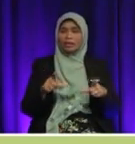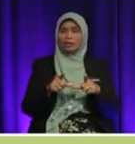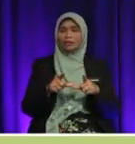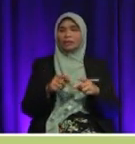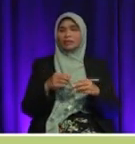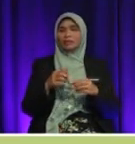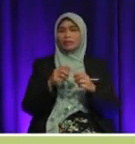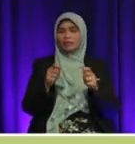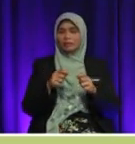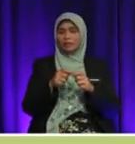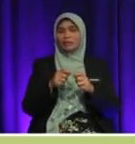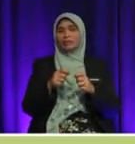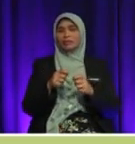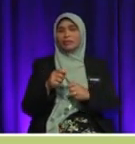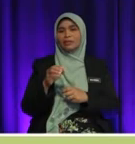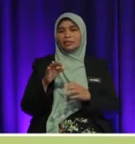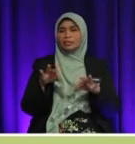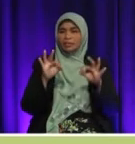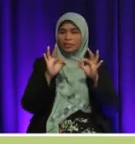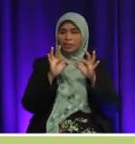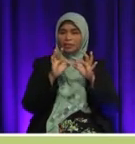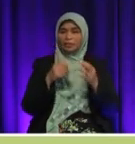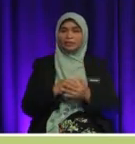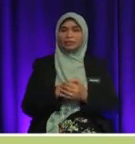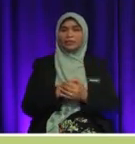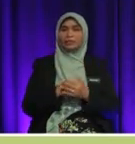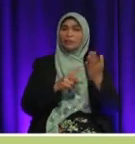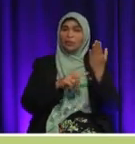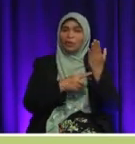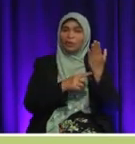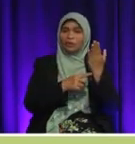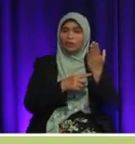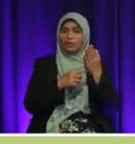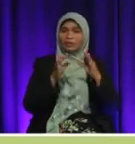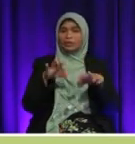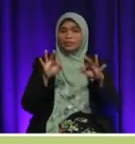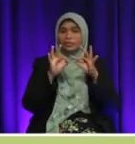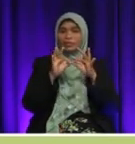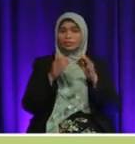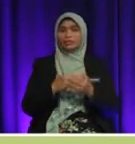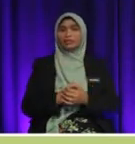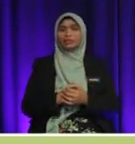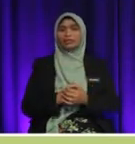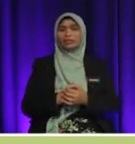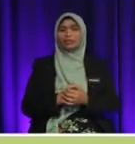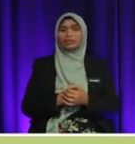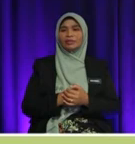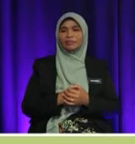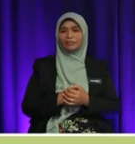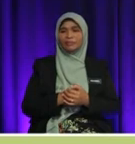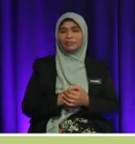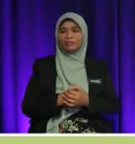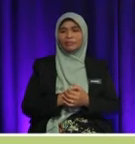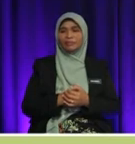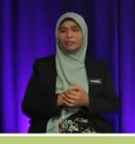pada awal cerita. Bila murid tengok cerita, pada mula-mula dia tak terus masuk kepada yang suspense, yang kejutan.